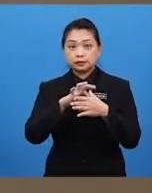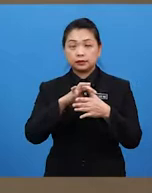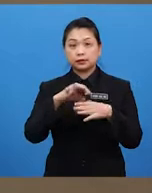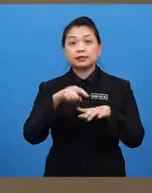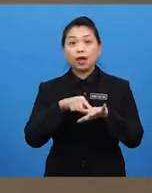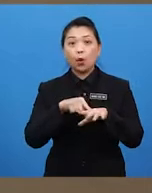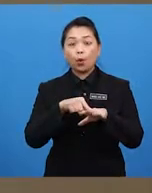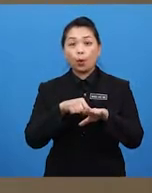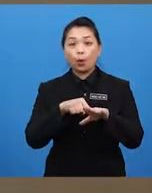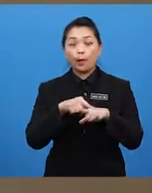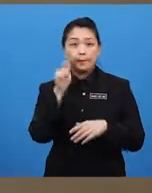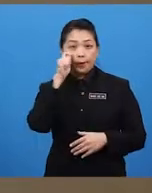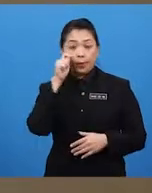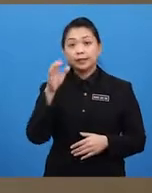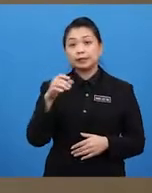di